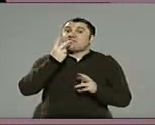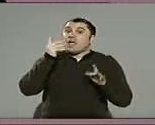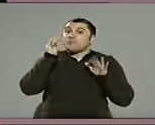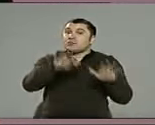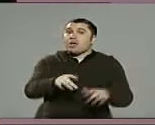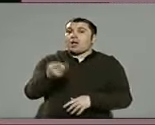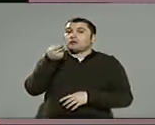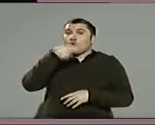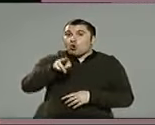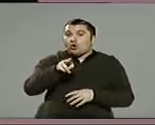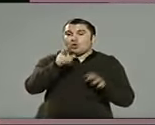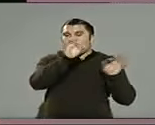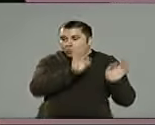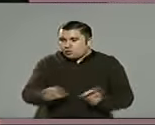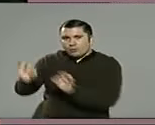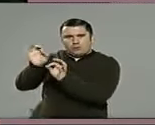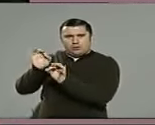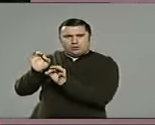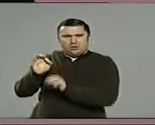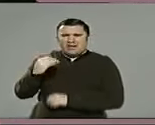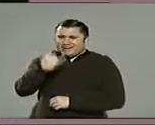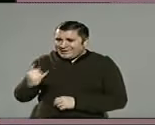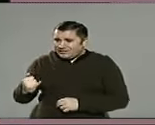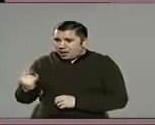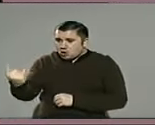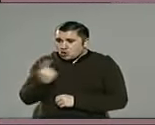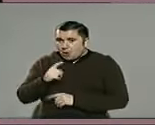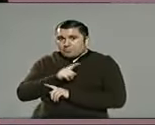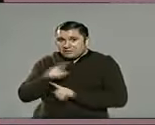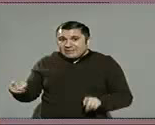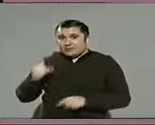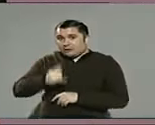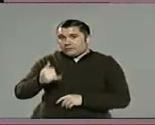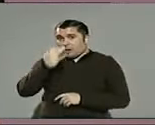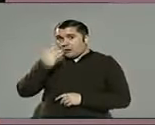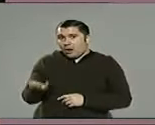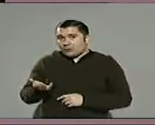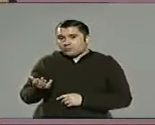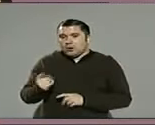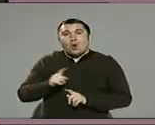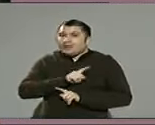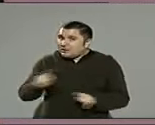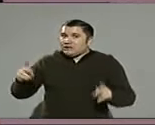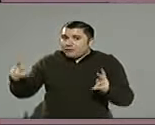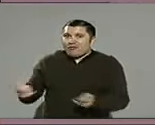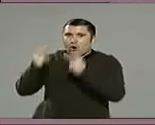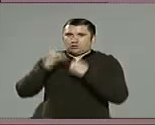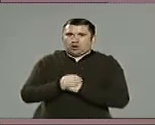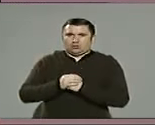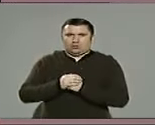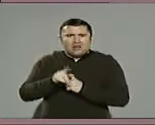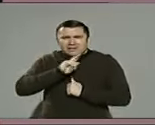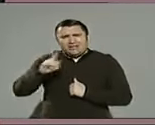2 Milliarden Euro dafür ausgeben zu wollen, dass Kinder nicht in den Kindergarten lernen, nicht gefördert werden und nicht die deutsche Sprache